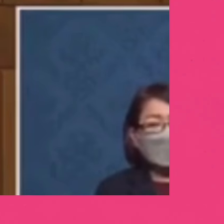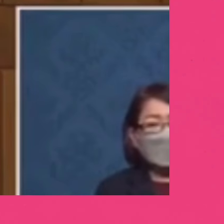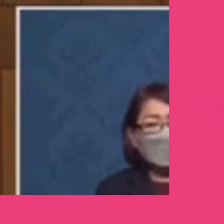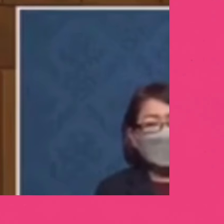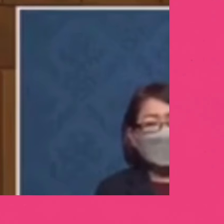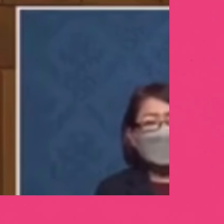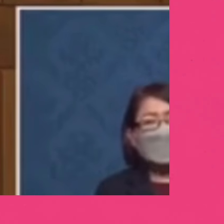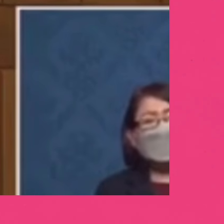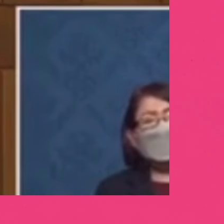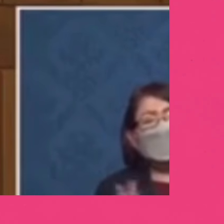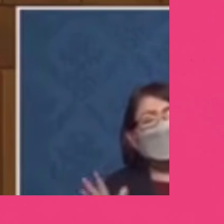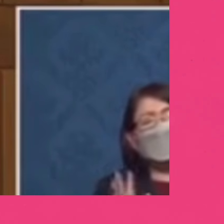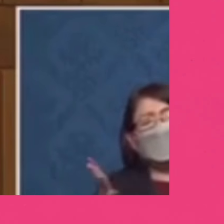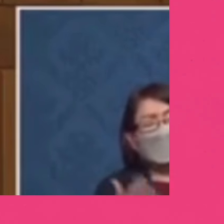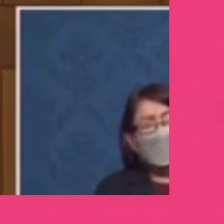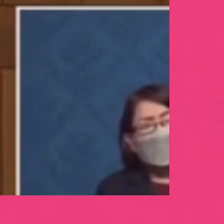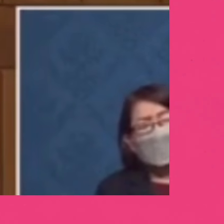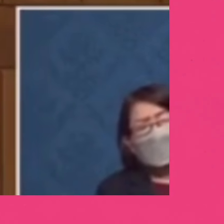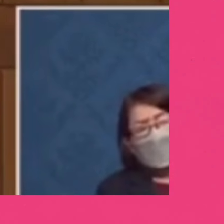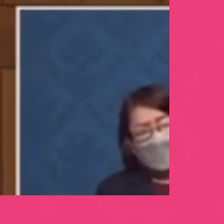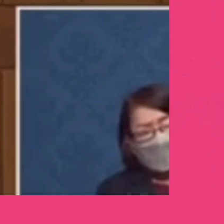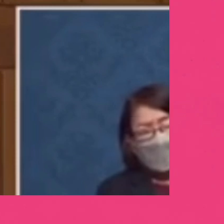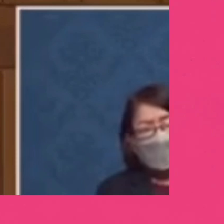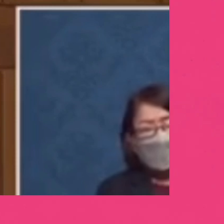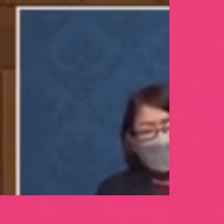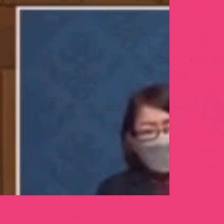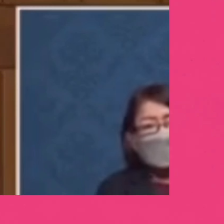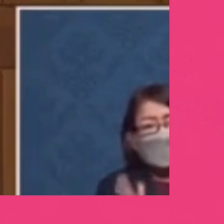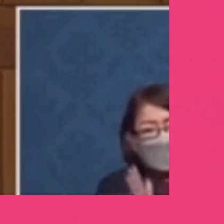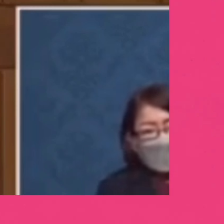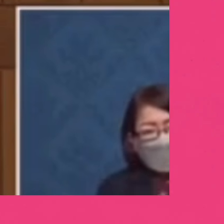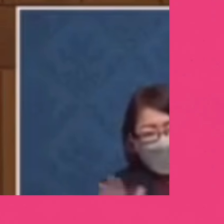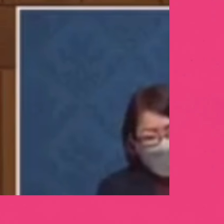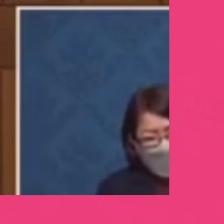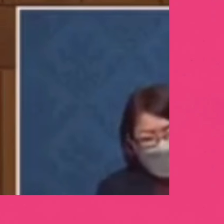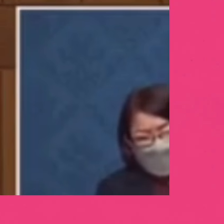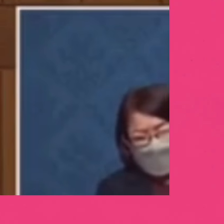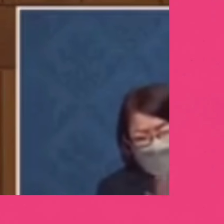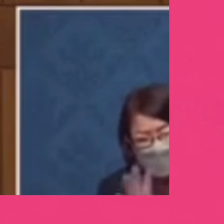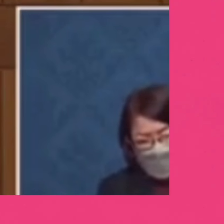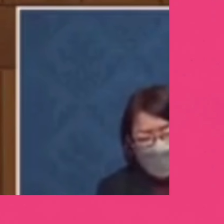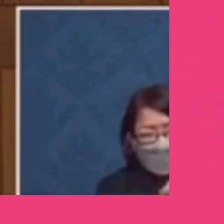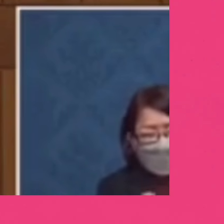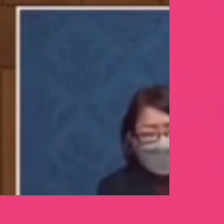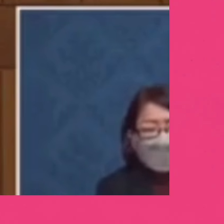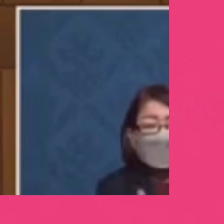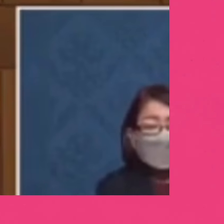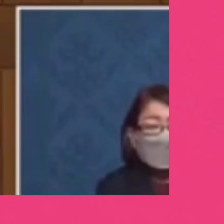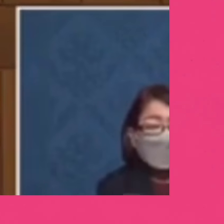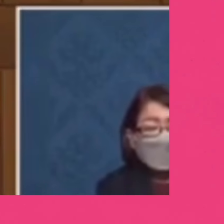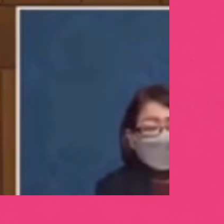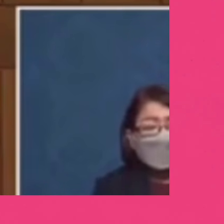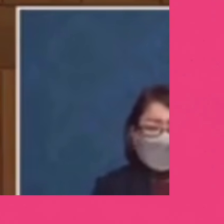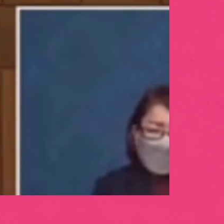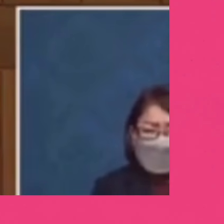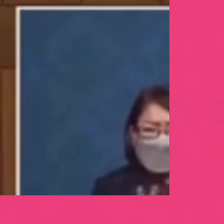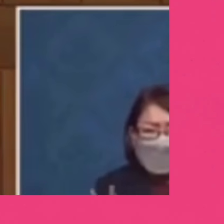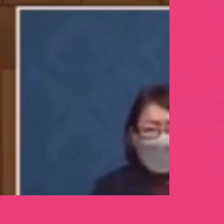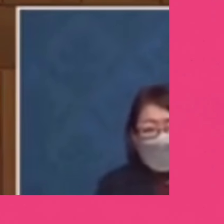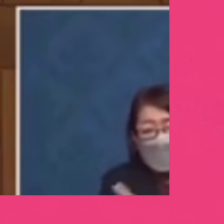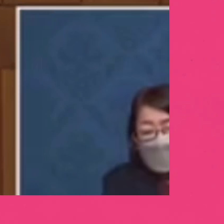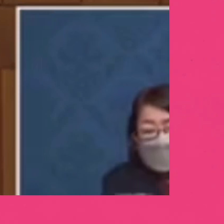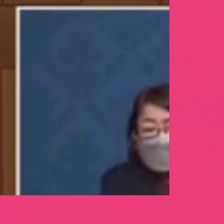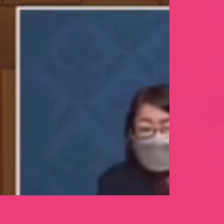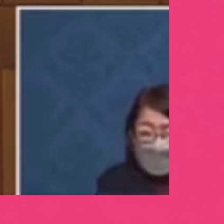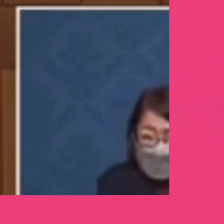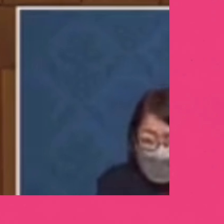ก็ไม่ได้มากมายอะไรนะฮะเพียงแต่ว่าต้องใช้คนจำนวนมากพอต้องควรนะครับในการแก้ปัญหาโควิดทหารลงไปช่วยเยอะครับหมอทหารพยาบาลท